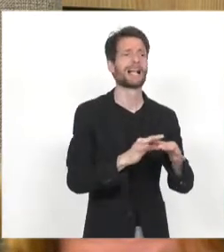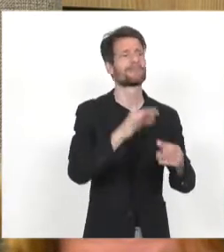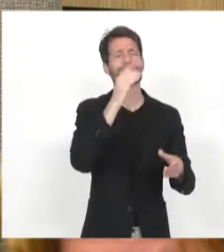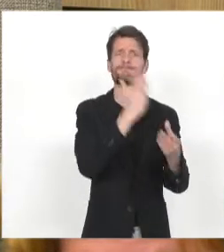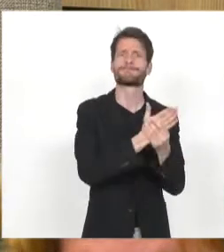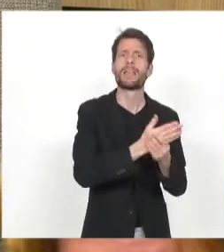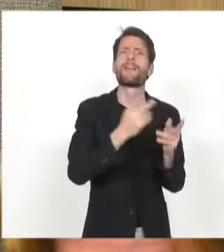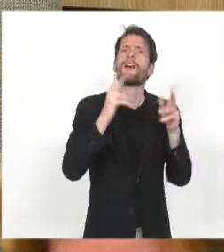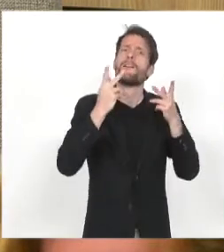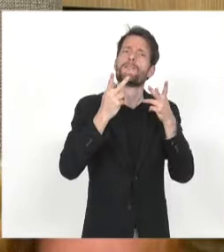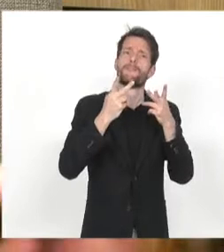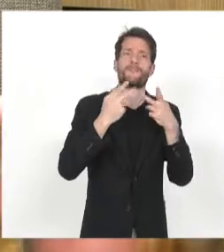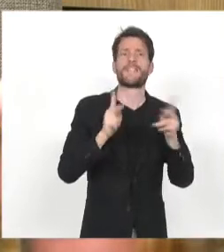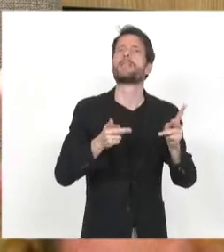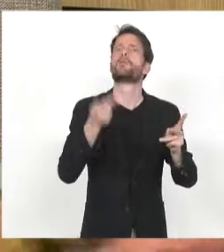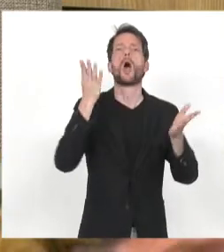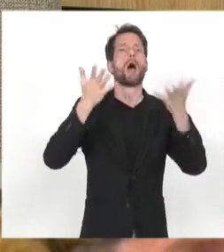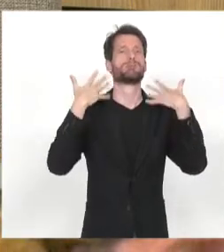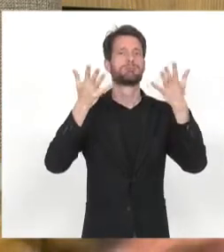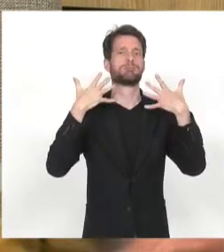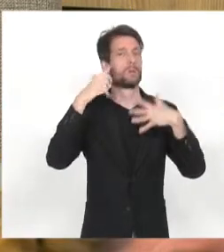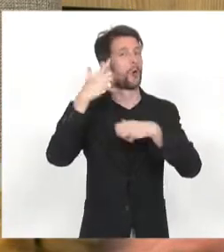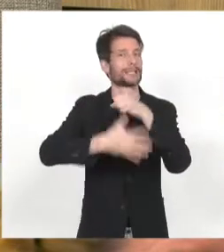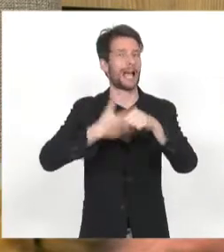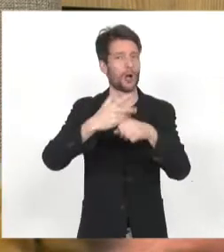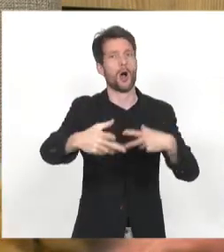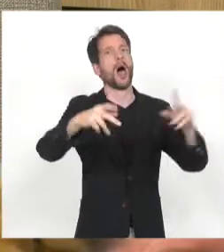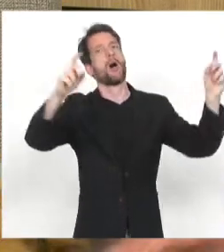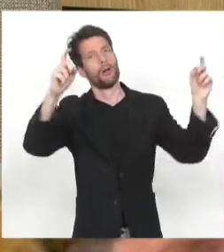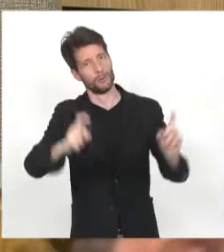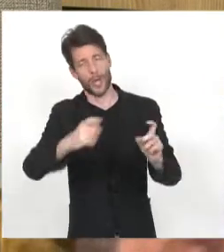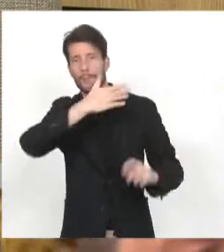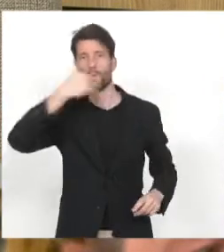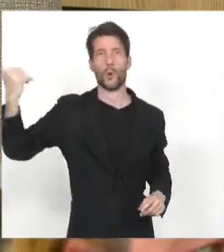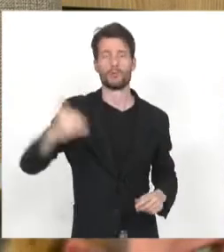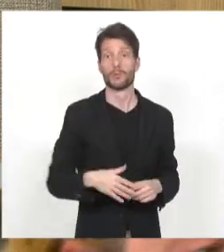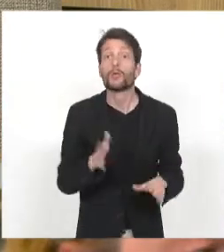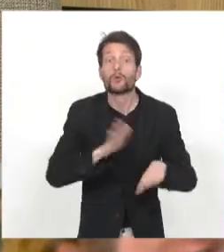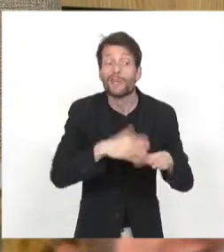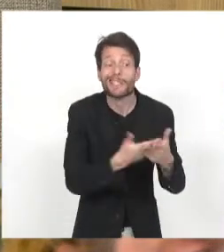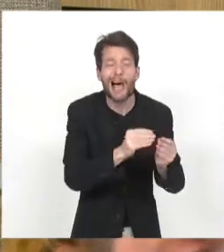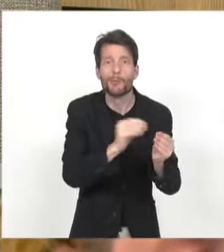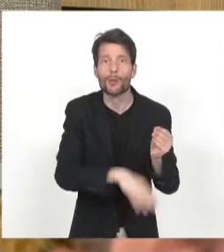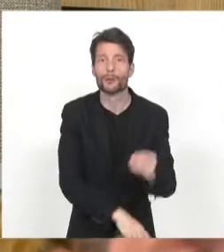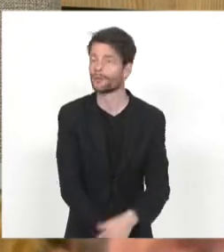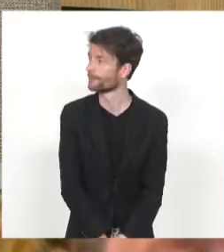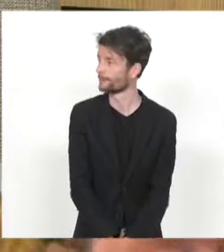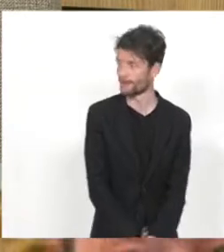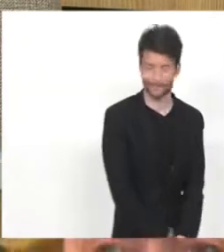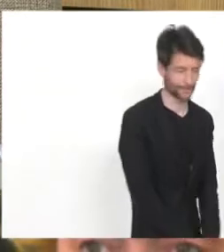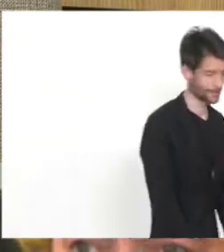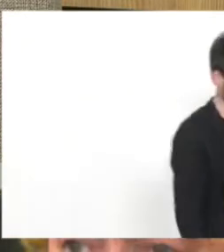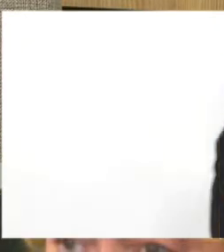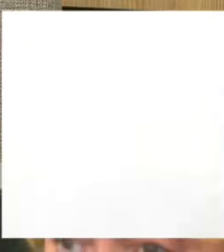ans » adoptée en 2017. Cet objectif de ville respirable en 5 ans est de fait abandonné. Monsieur le Vice-président, en